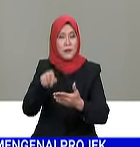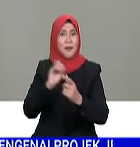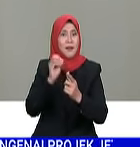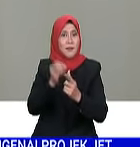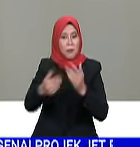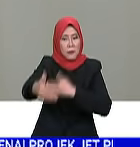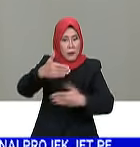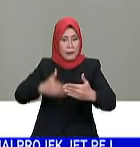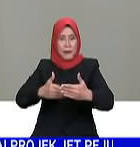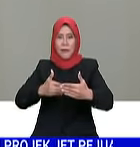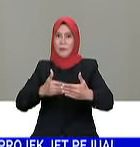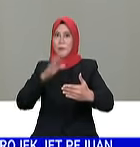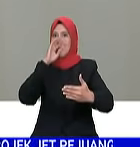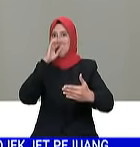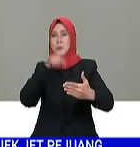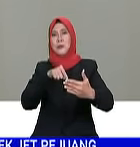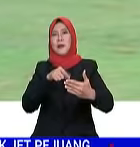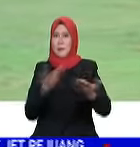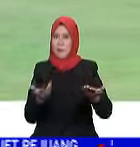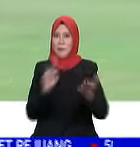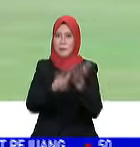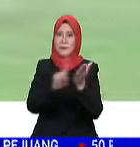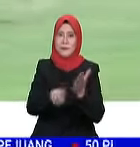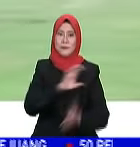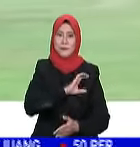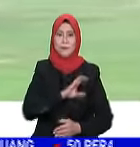ada alien pula datang ke sini untuk mengundi dan sebagainya.